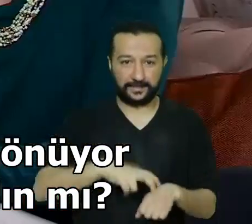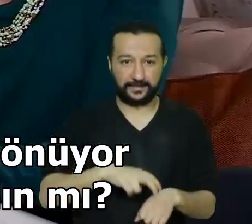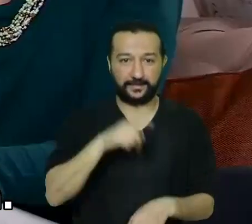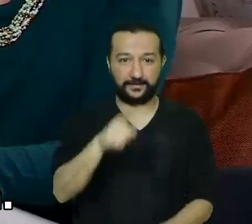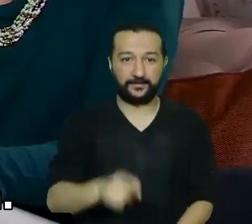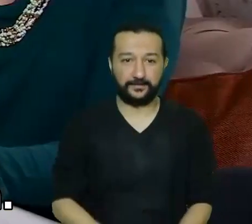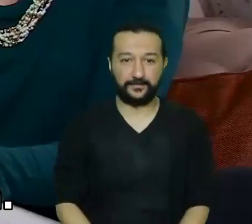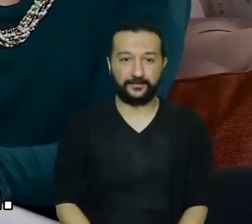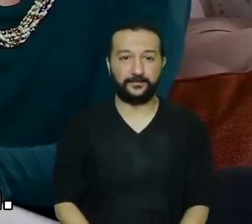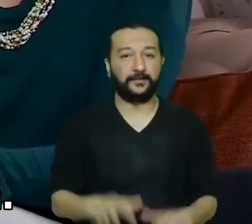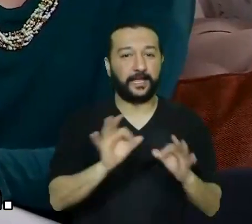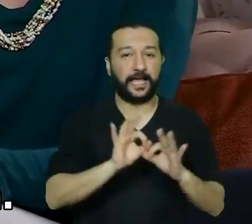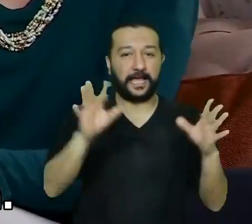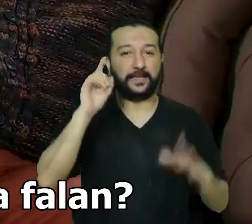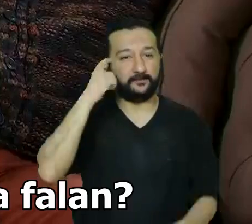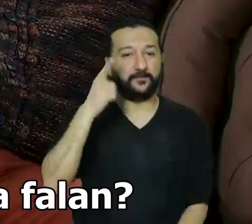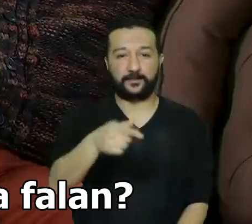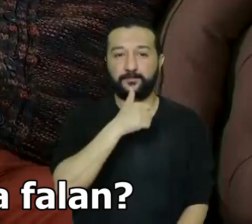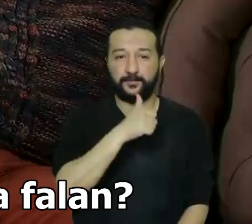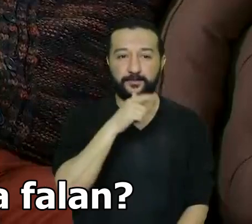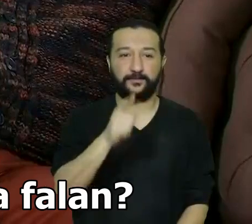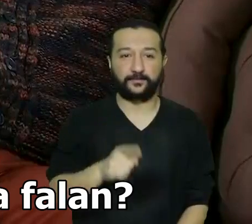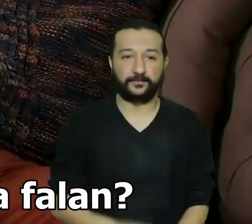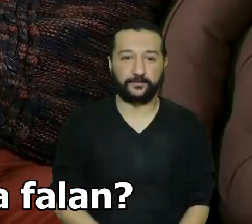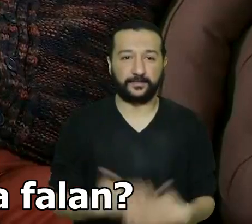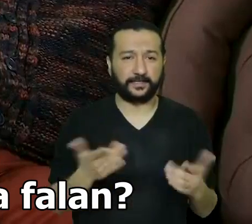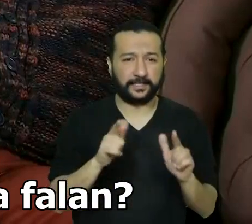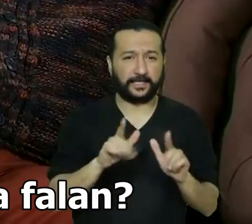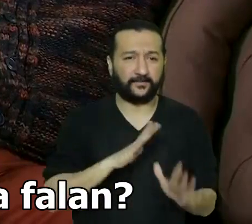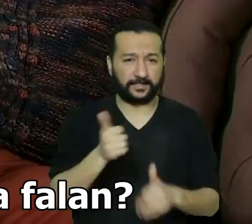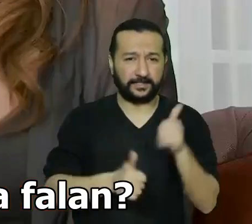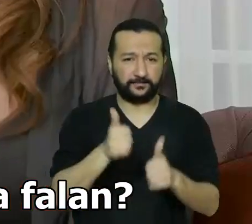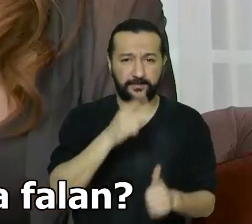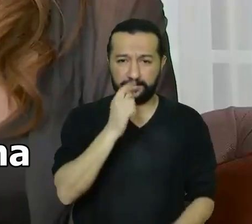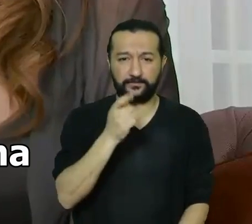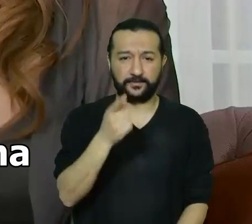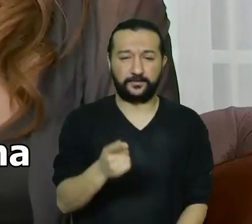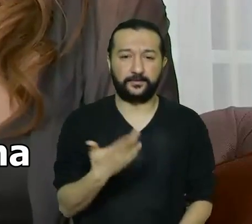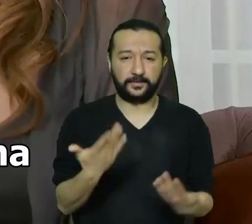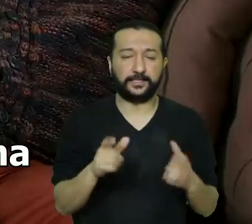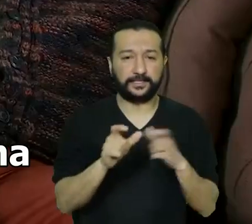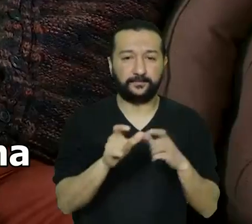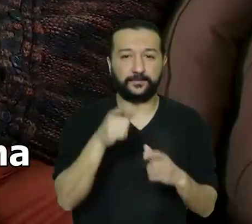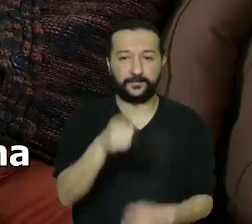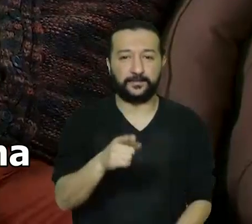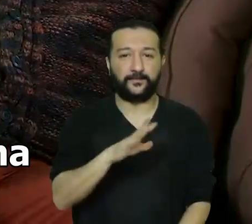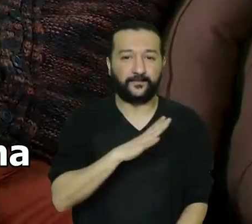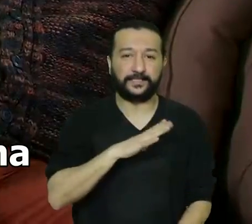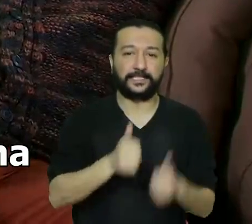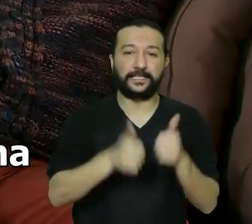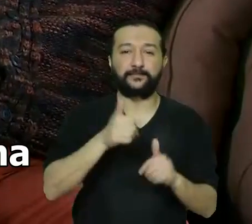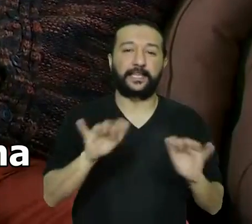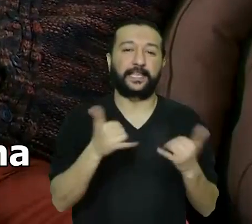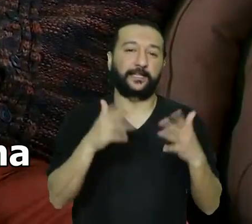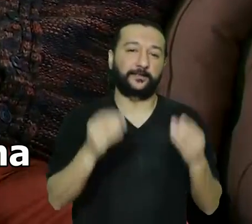mı? Harika bir fikir babacığım. Ay ne gerek var öyle yarışmaya falan? Ya Serpil maksat yarışma